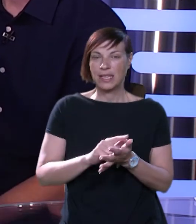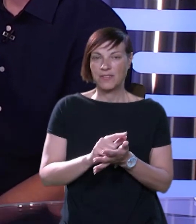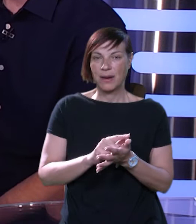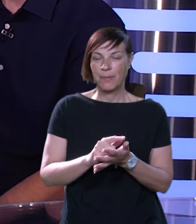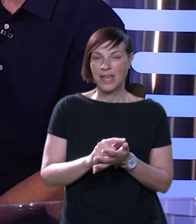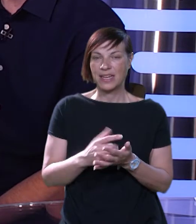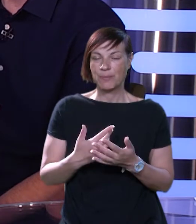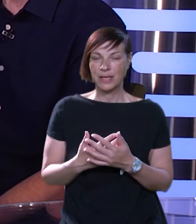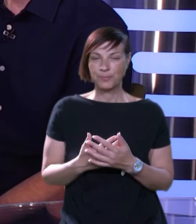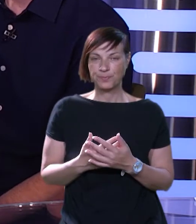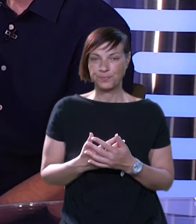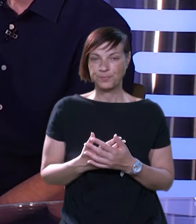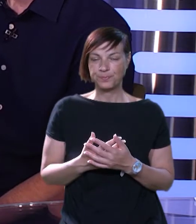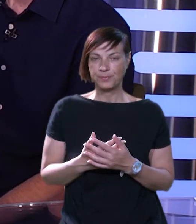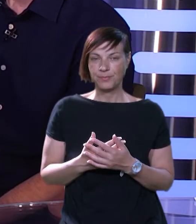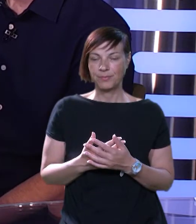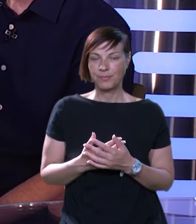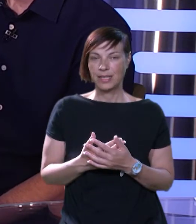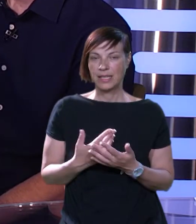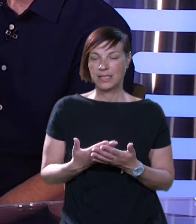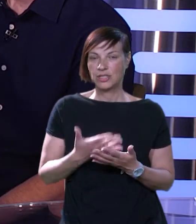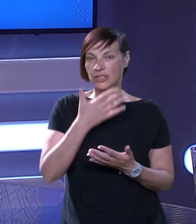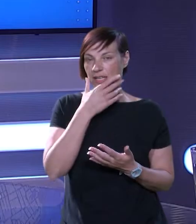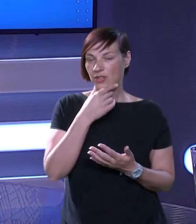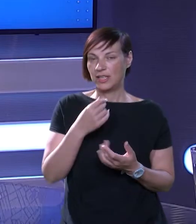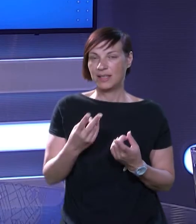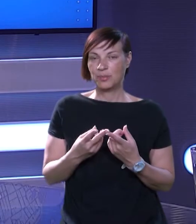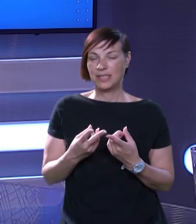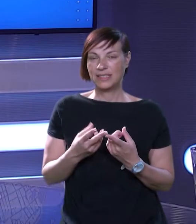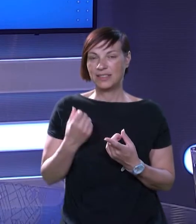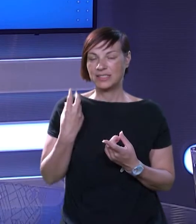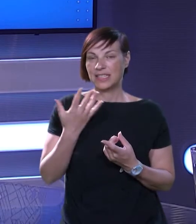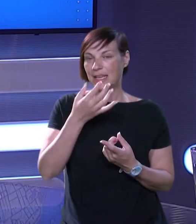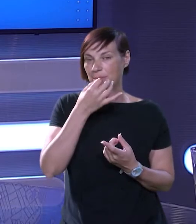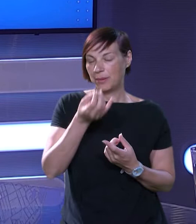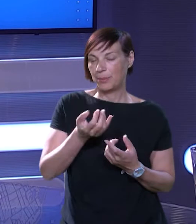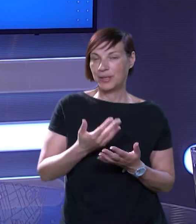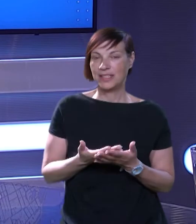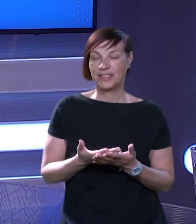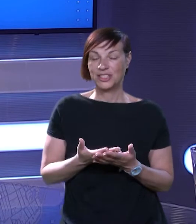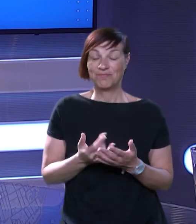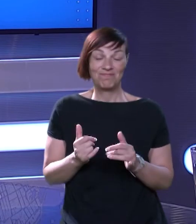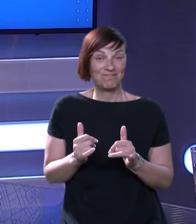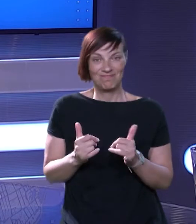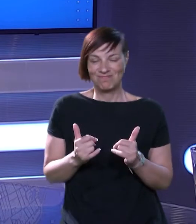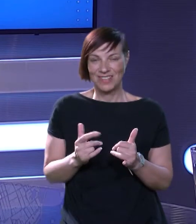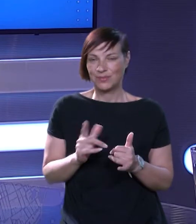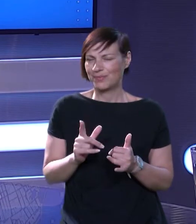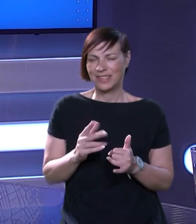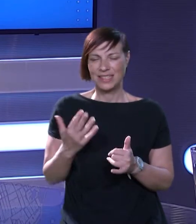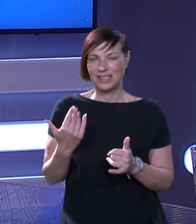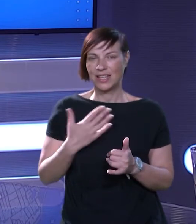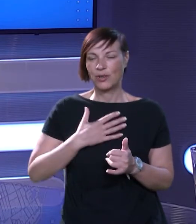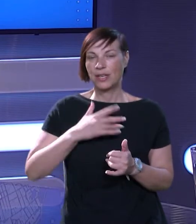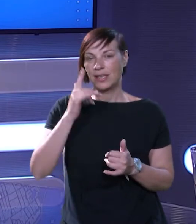trenucima karijere? Pa znaš šta, to je tako lijepo na televiziji ovako kad me pitaš, onda da, a nije